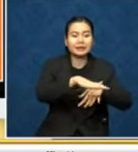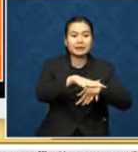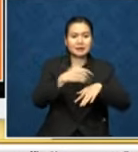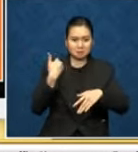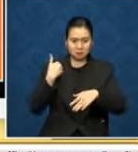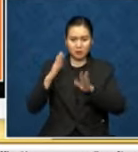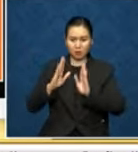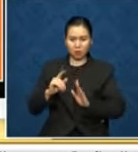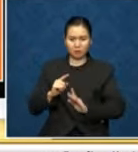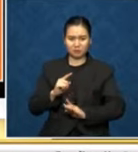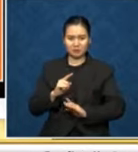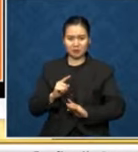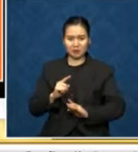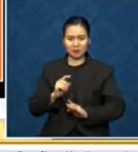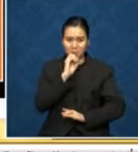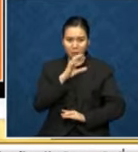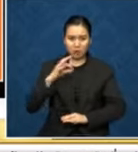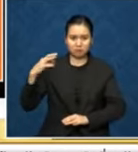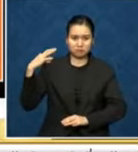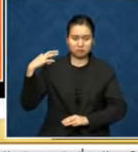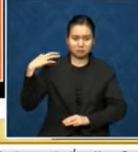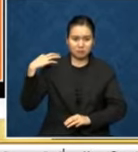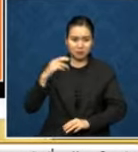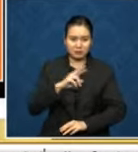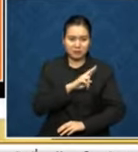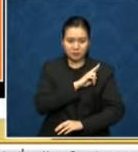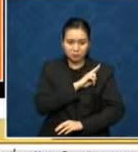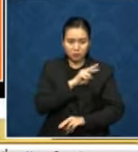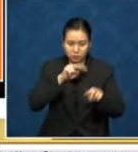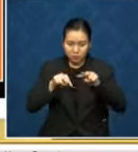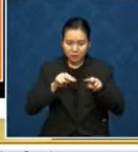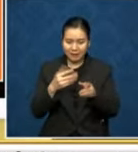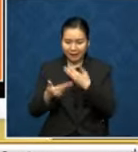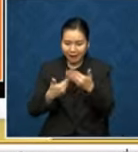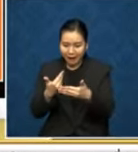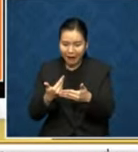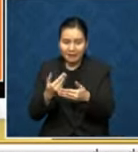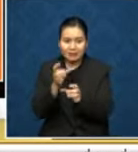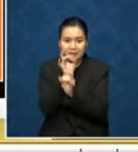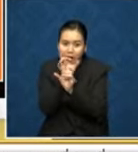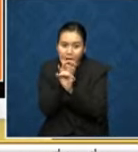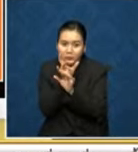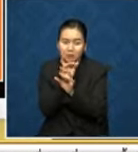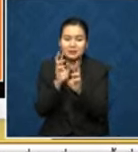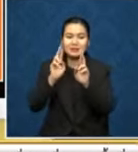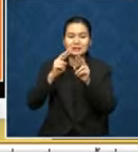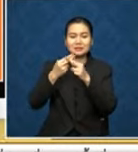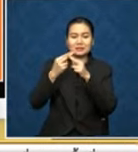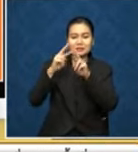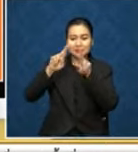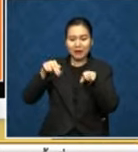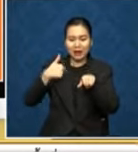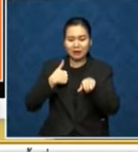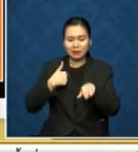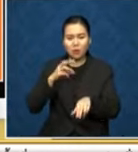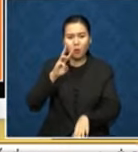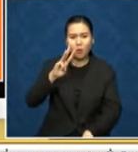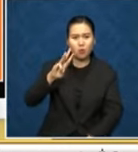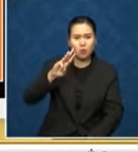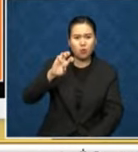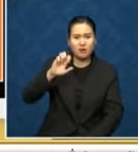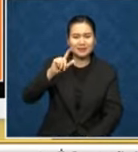อ้างเป็นเจ้าหน้าที่กรมป่าไม้ได้ทำการจำหน่ายเครื่องดื่มแอลกอฮอล์โดยใช้ชื่อร้านวิสาหกิจกรมป่าไม้